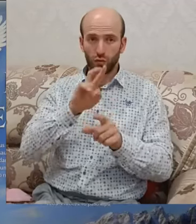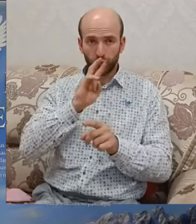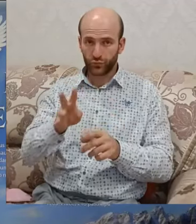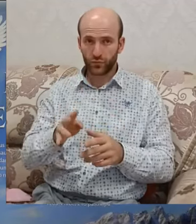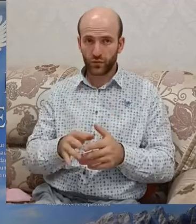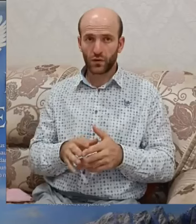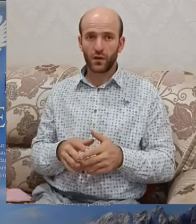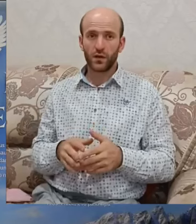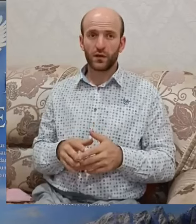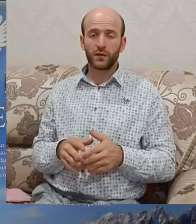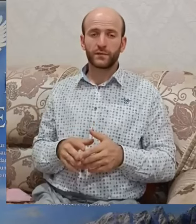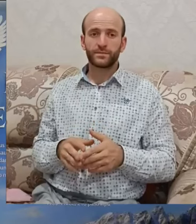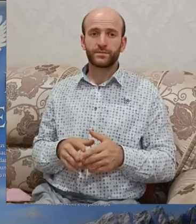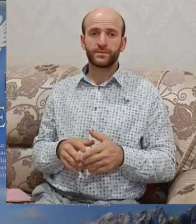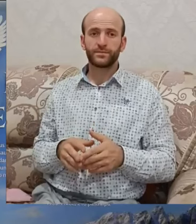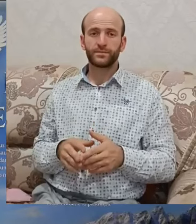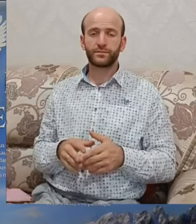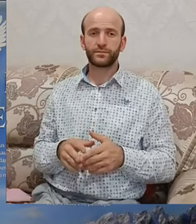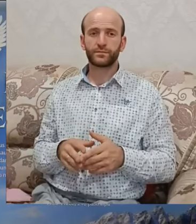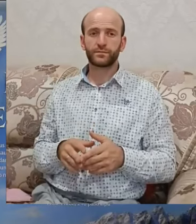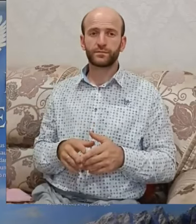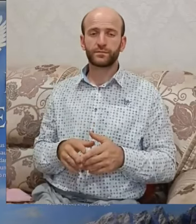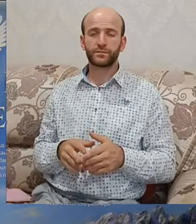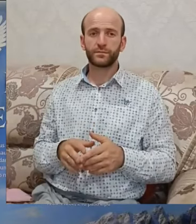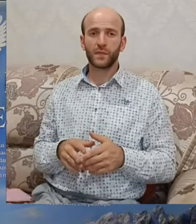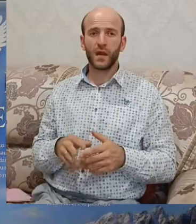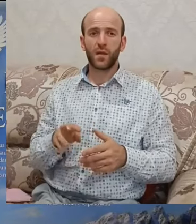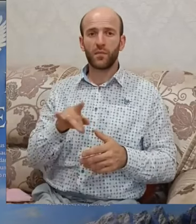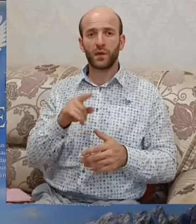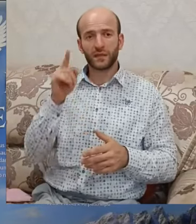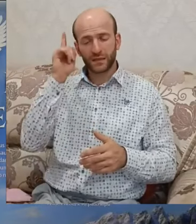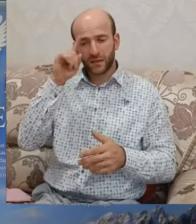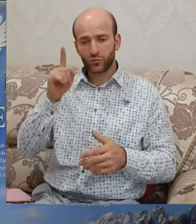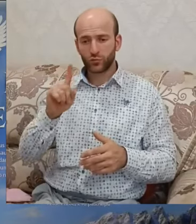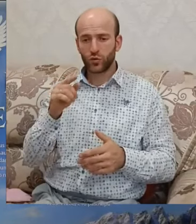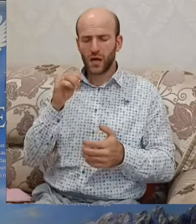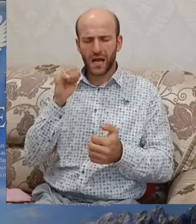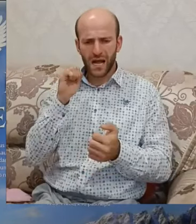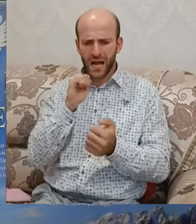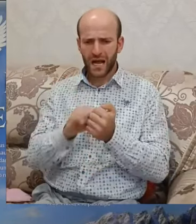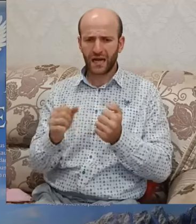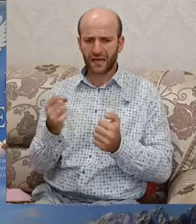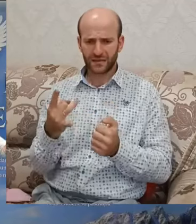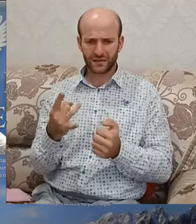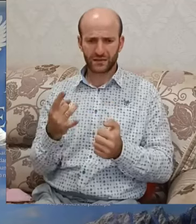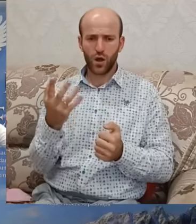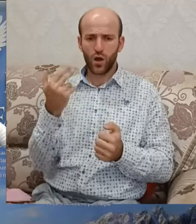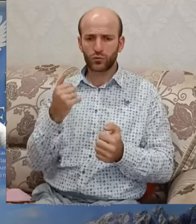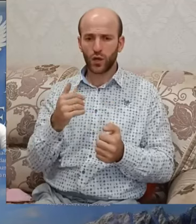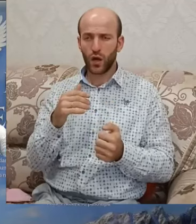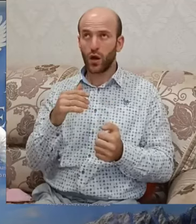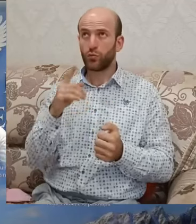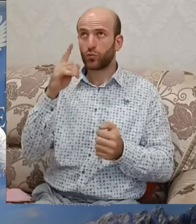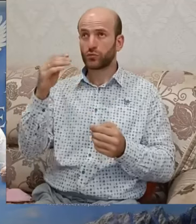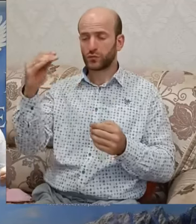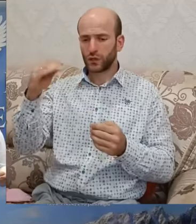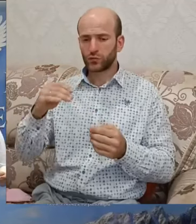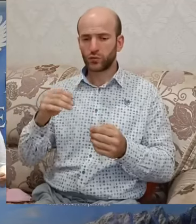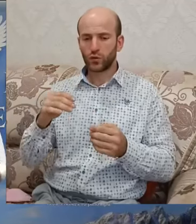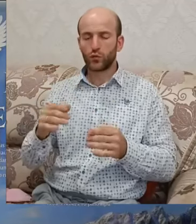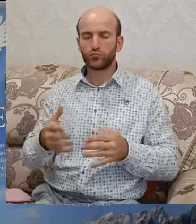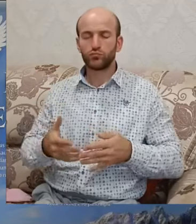žinom, kad kiekvienas prabudimas pagimdo dvynius. Но мы знаем, что каждое пробуждение рождает двойню. Ir mes šiandien galim pažiūrėti į šiandieninę būseną.